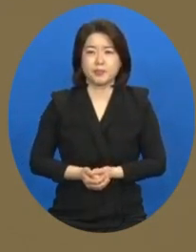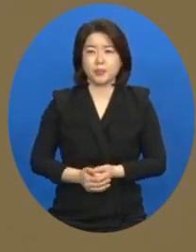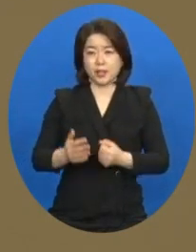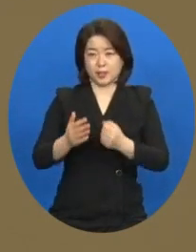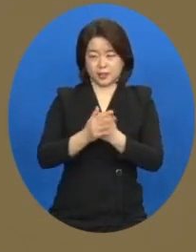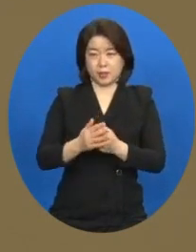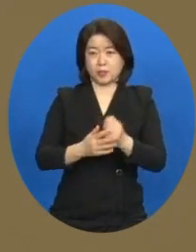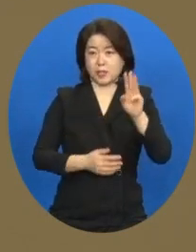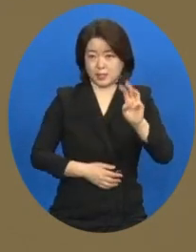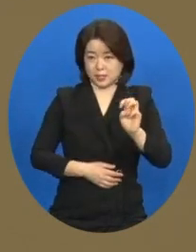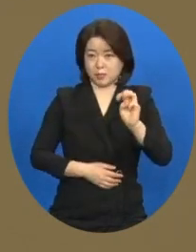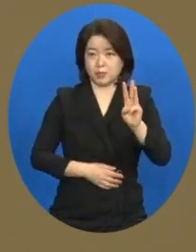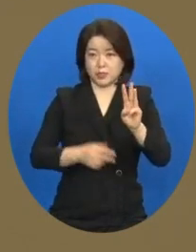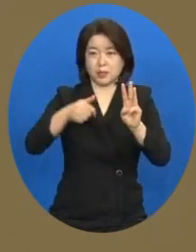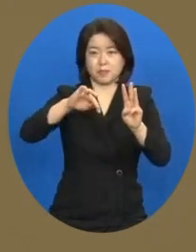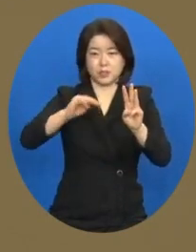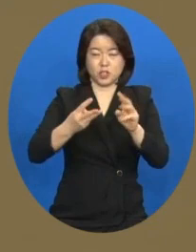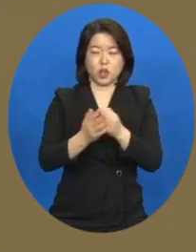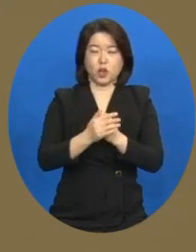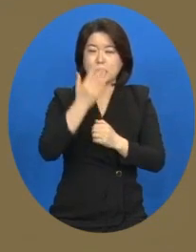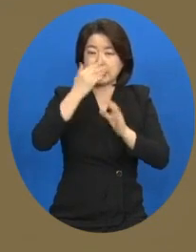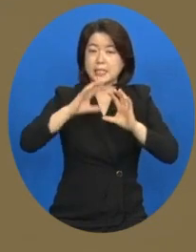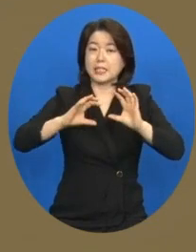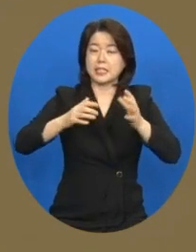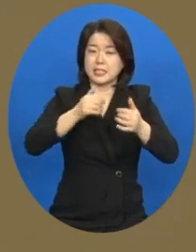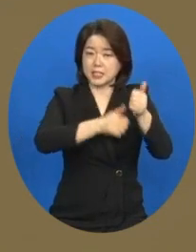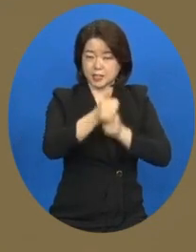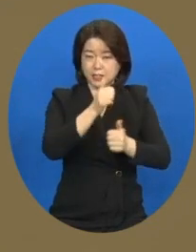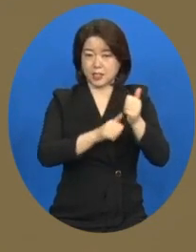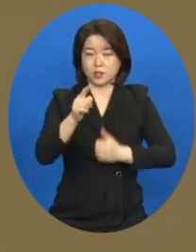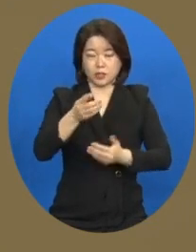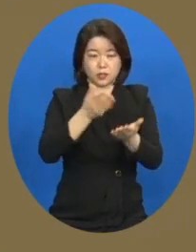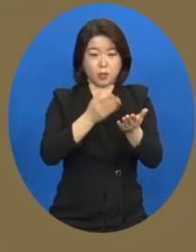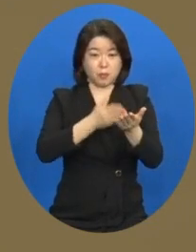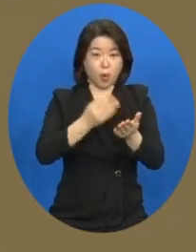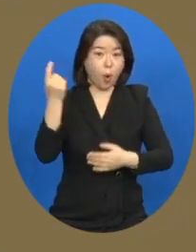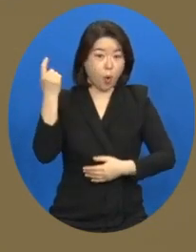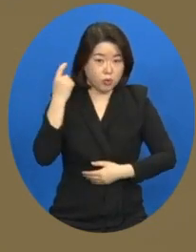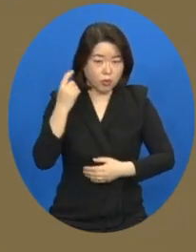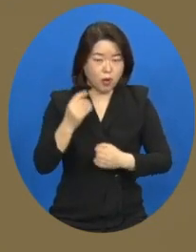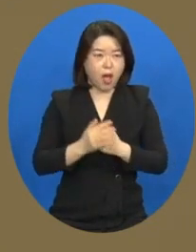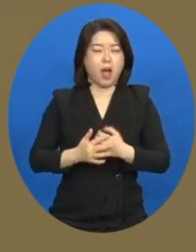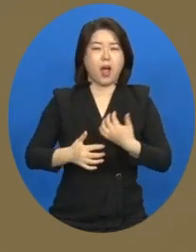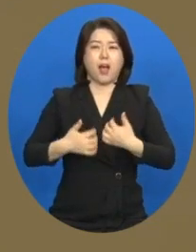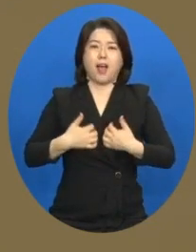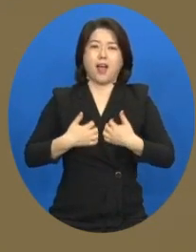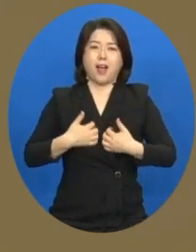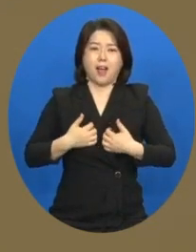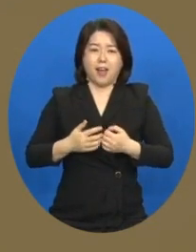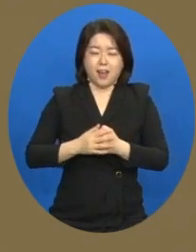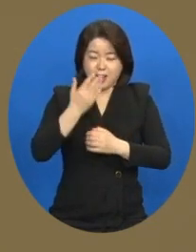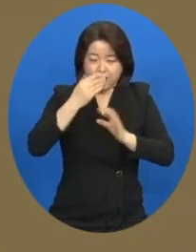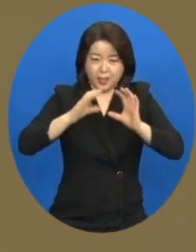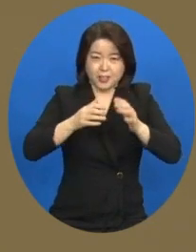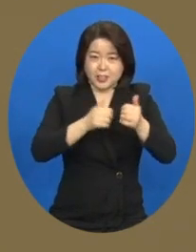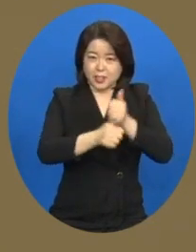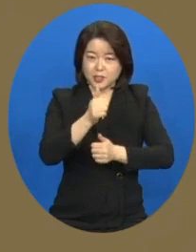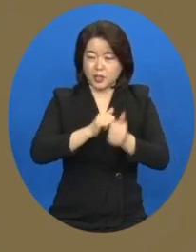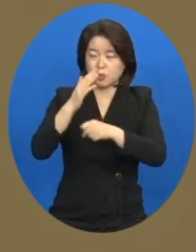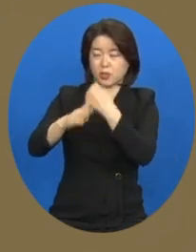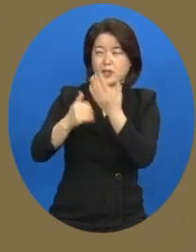그래서 33절에 이스라엘 자손은 그 보고를 듣고 기뻐하면서 이스라엘 자손의